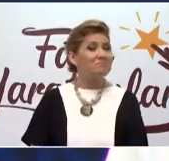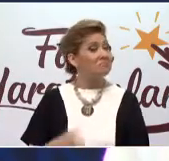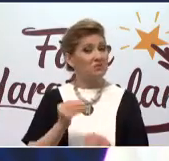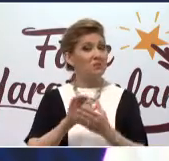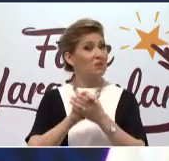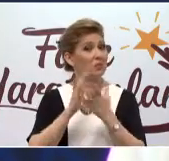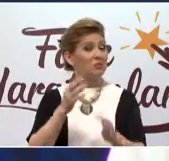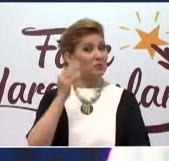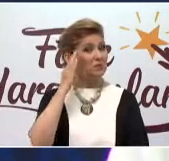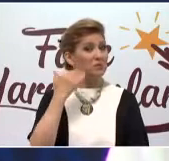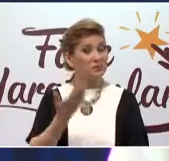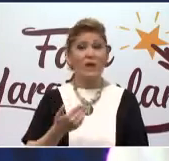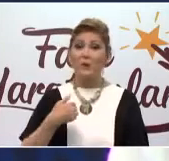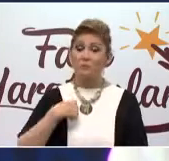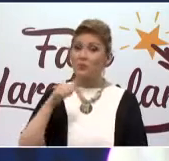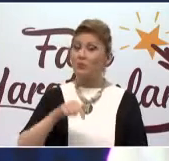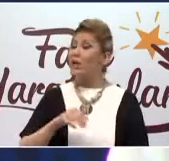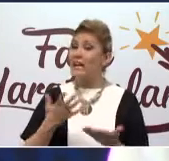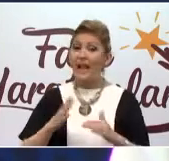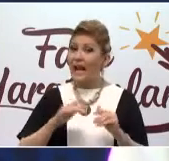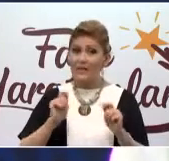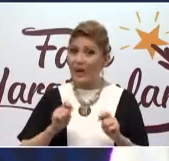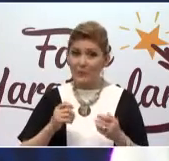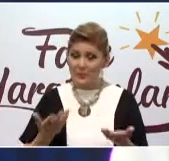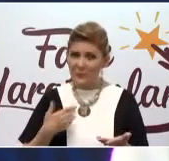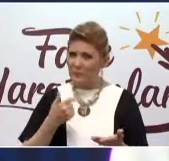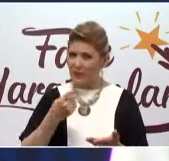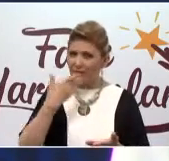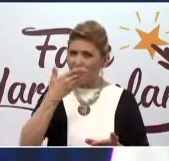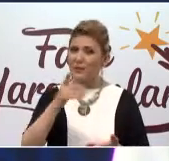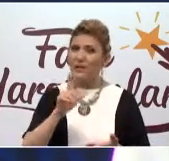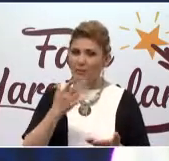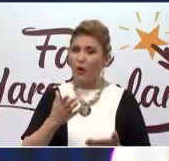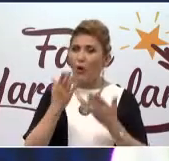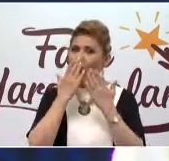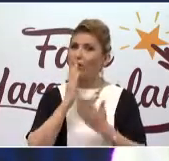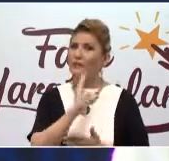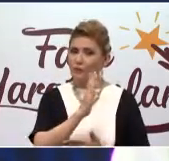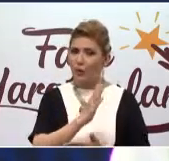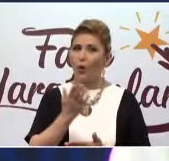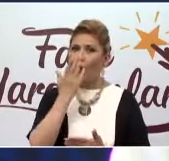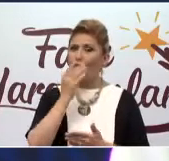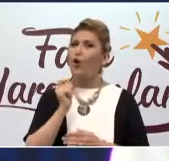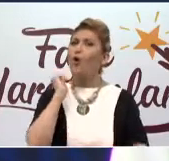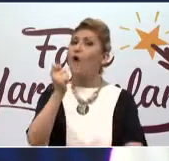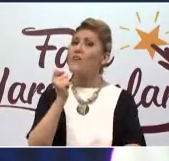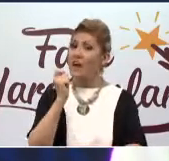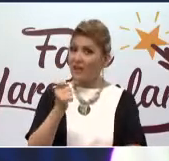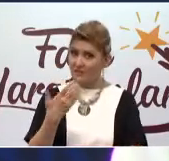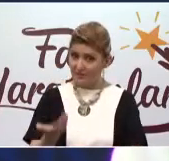Çok teşekkür ederim. Biz bu arada neler yapıyoruz onlardan biraz bahsetmek lazım. Okullara gidiyoruz. Okullarda konferanslar